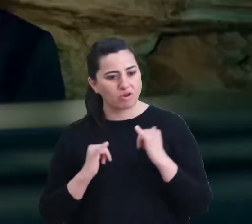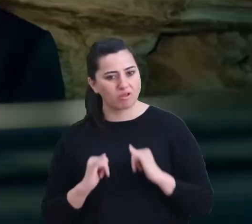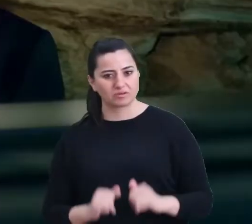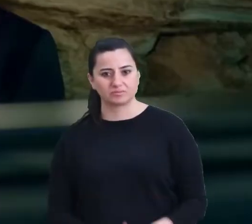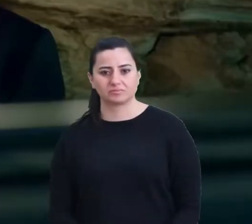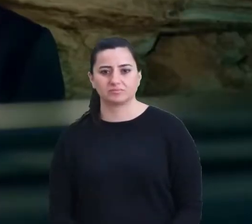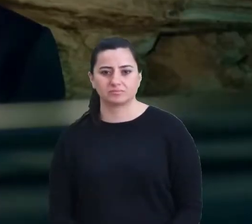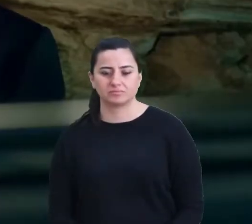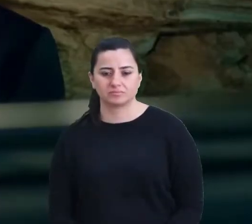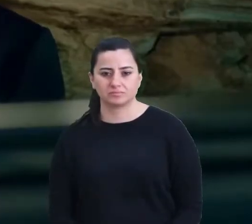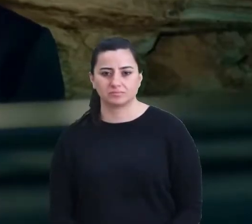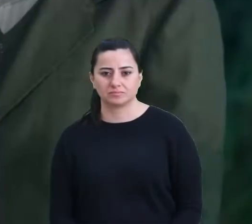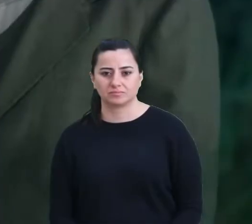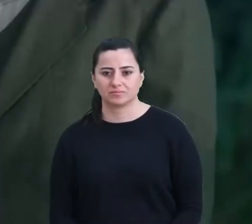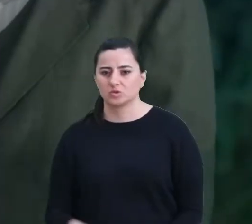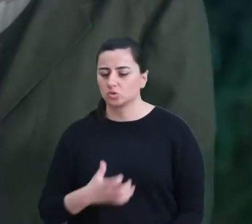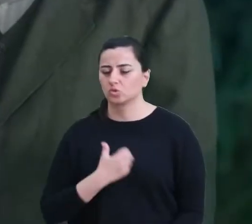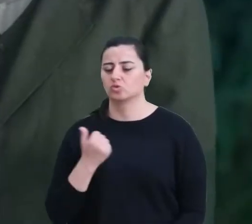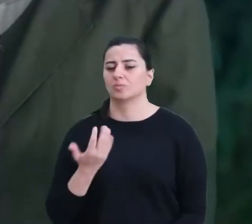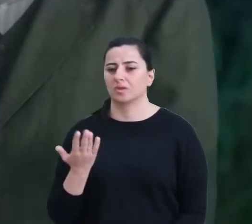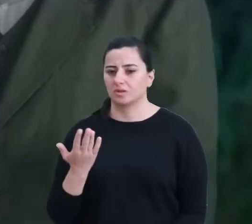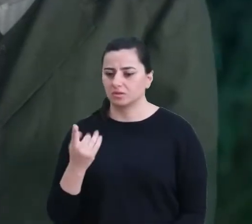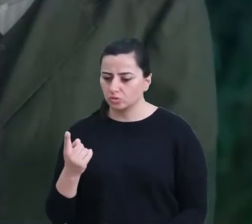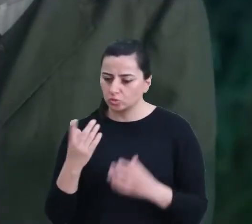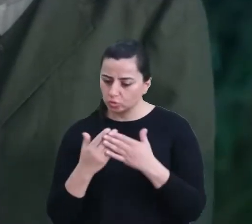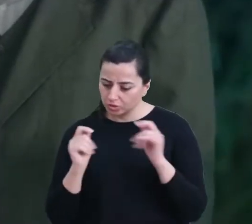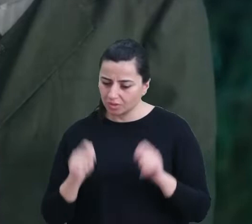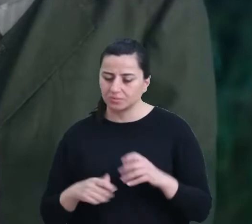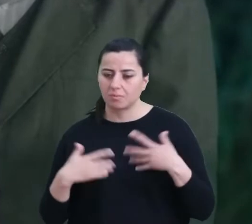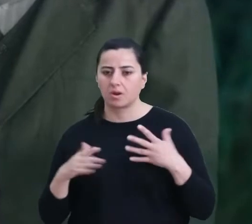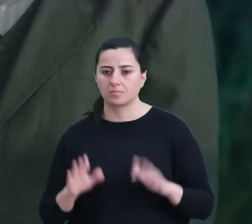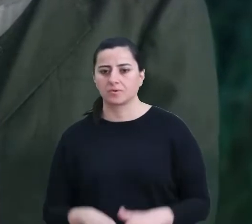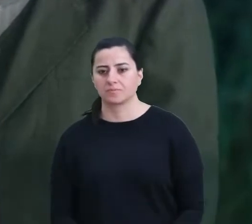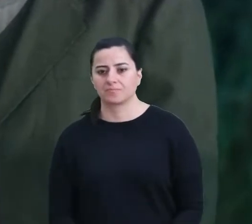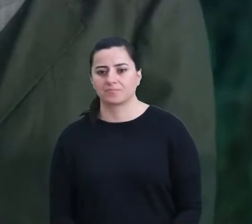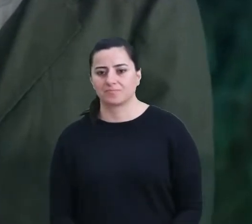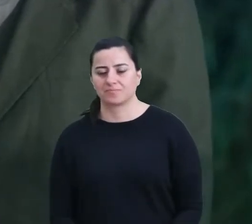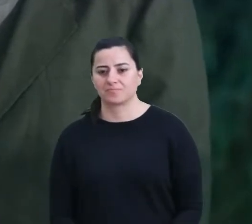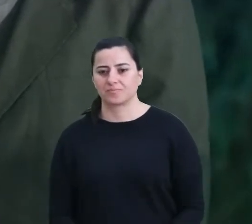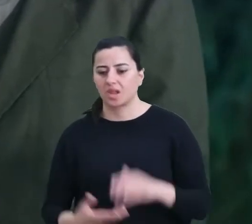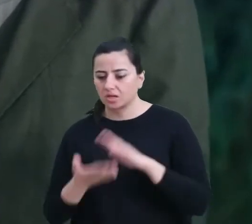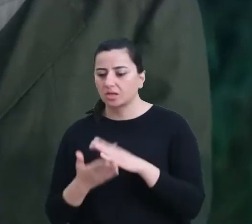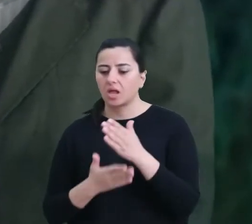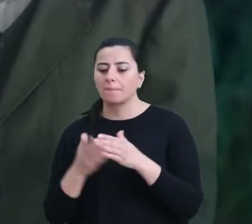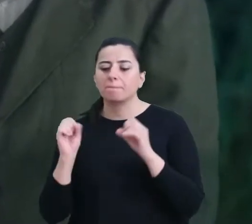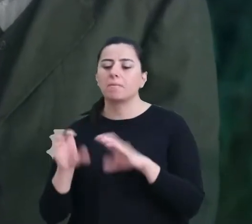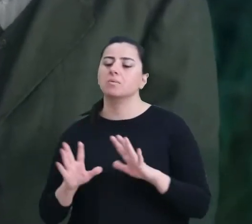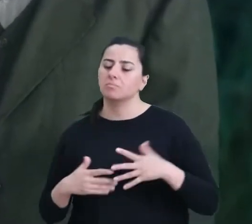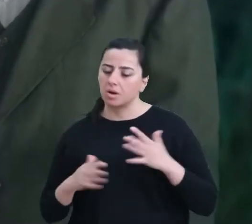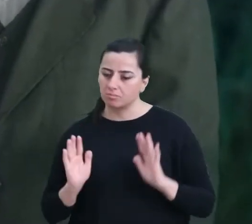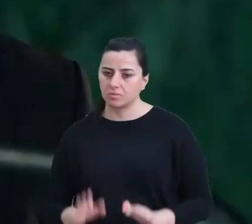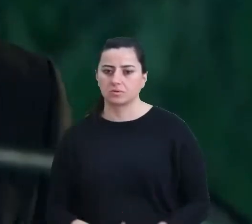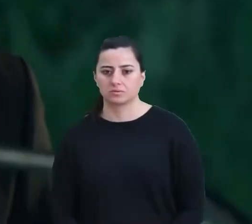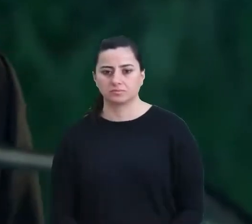duruyorum. Üzülme lan. Yapacağız senin düğününü de. Ağabeyini yarı yolda bırakmak var mı lan bizim